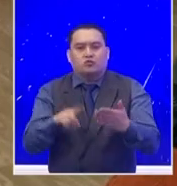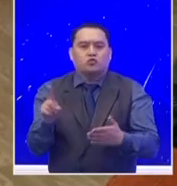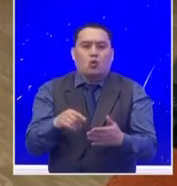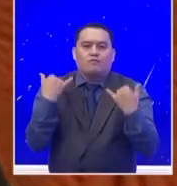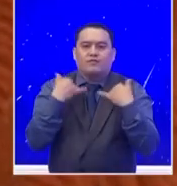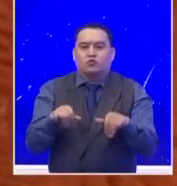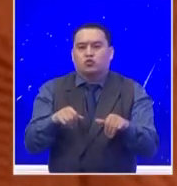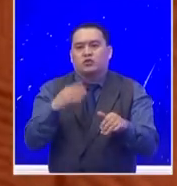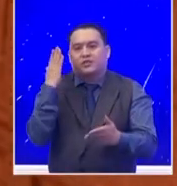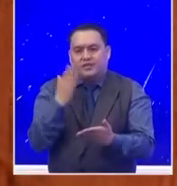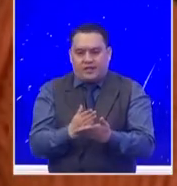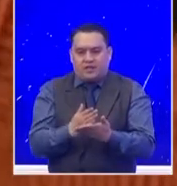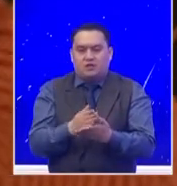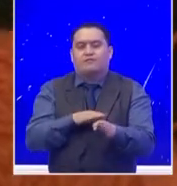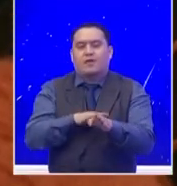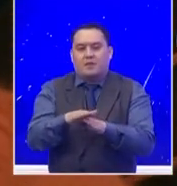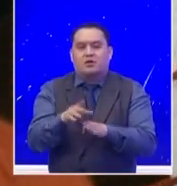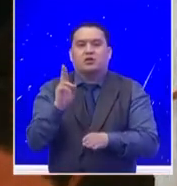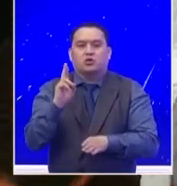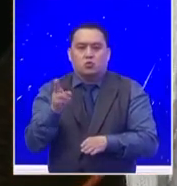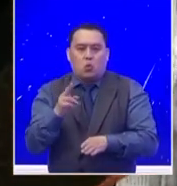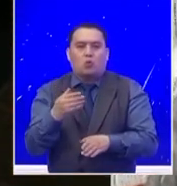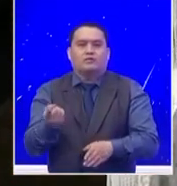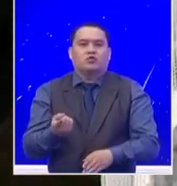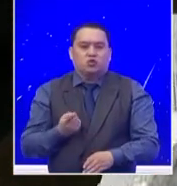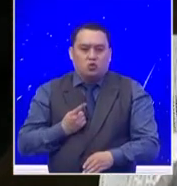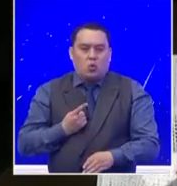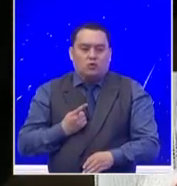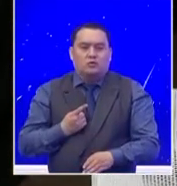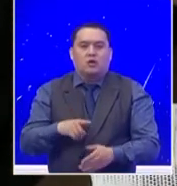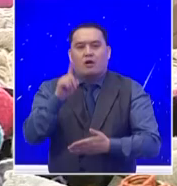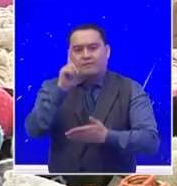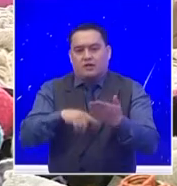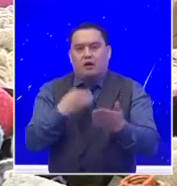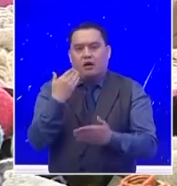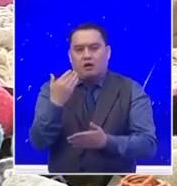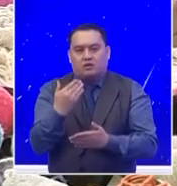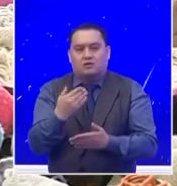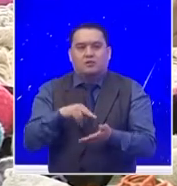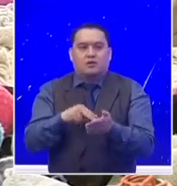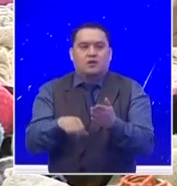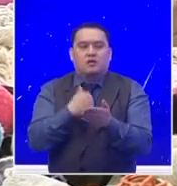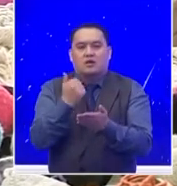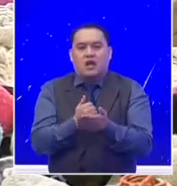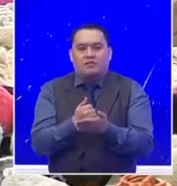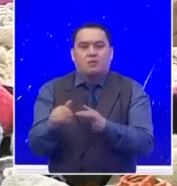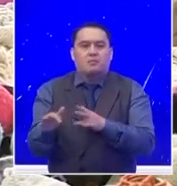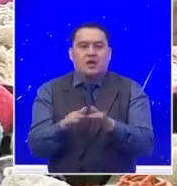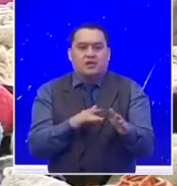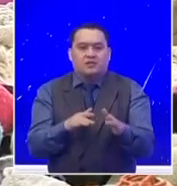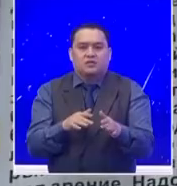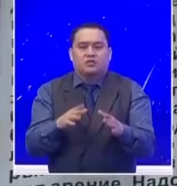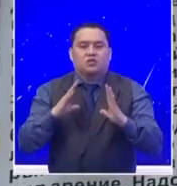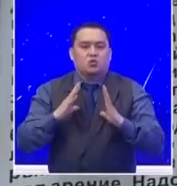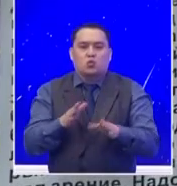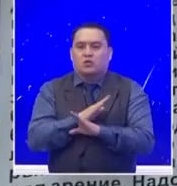волшебство существует, и оно случается с теми, кто их ждет. Уверена она, и потому считает своей главной миссией в этой жизни не унывать